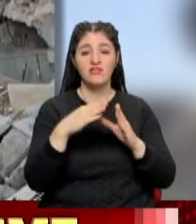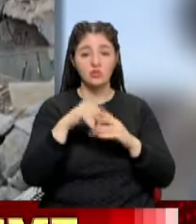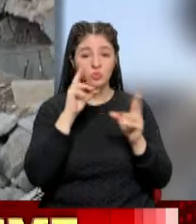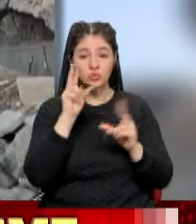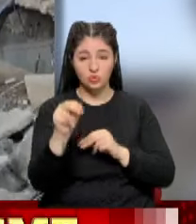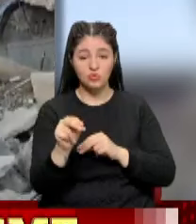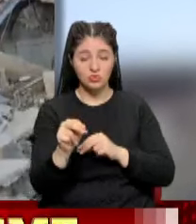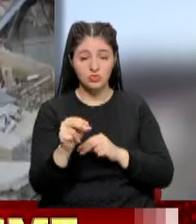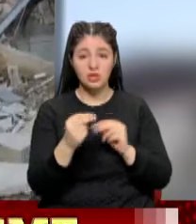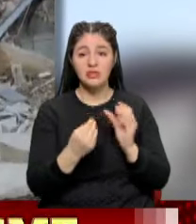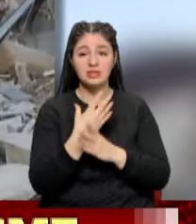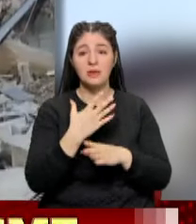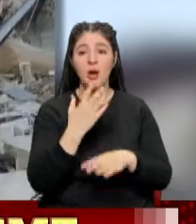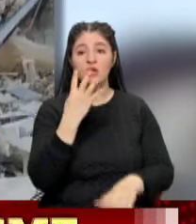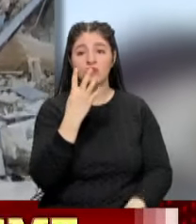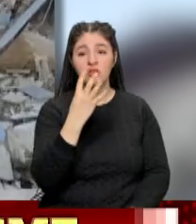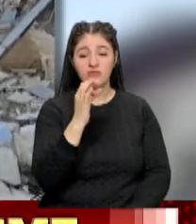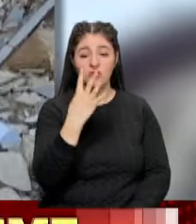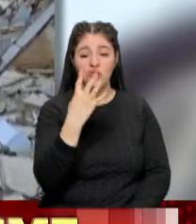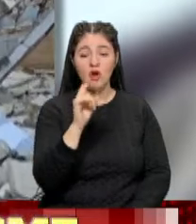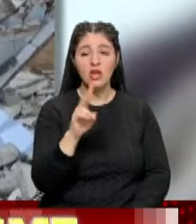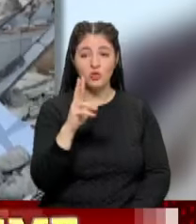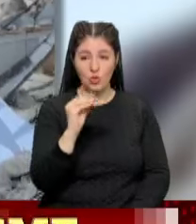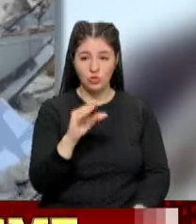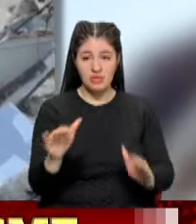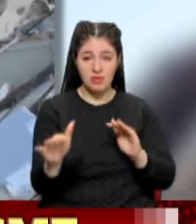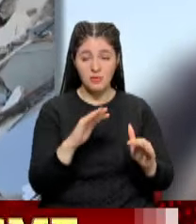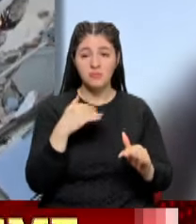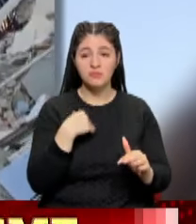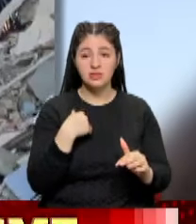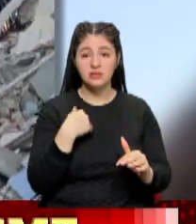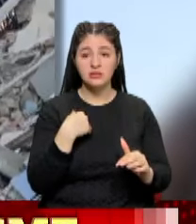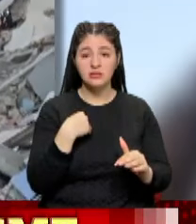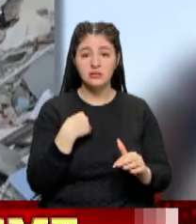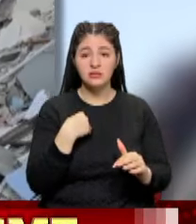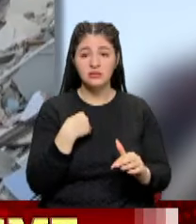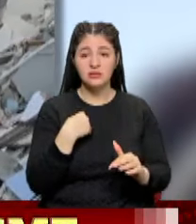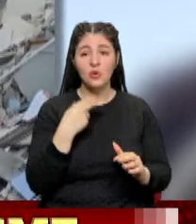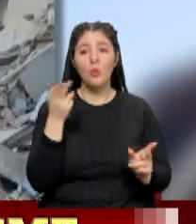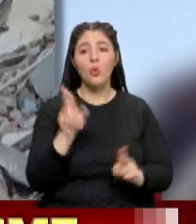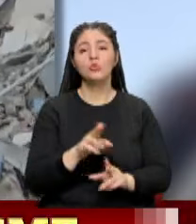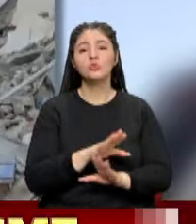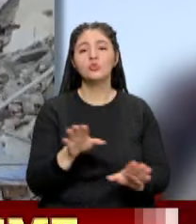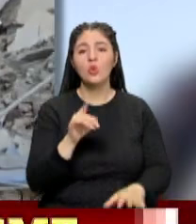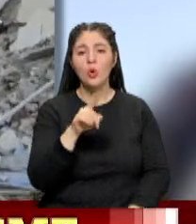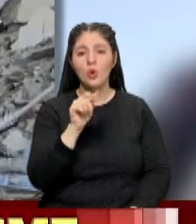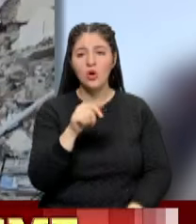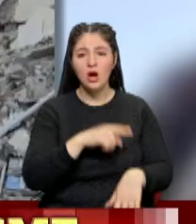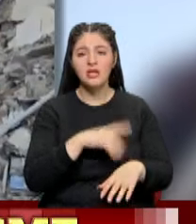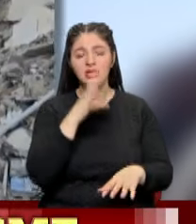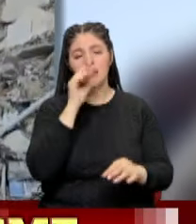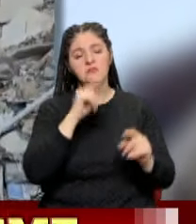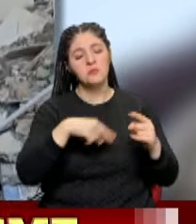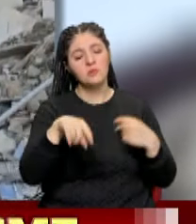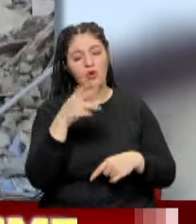uyuduk. Sabah 04.17 olduğunda biz dün öldük. Kimimiz